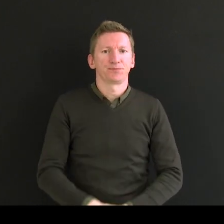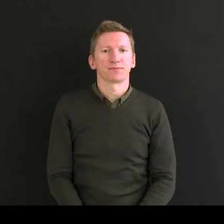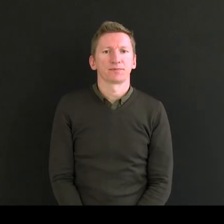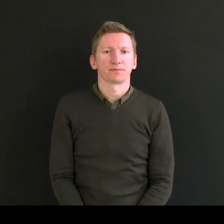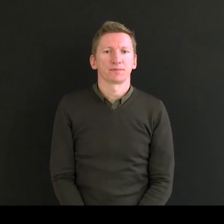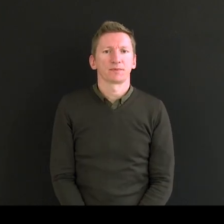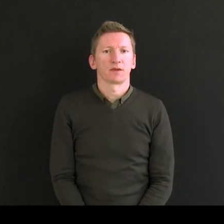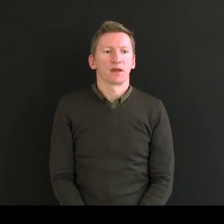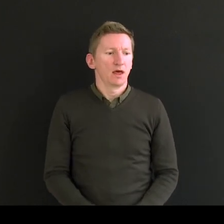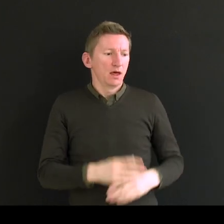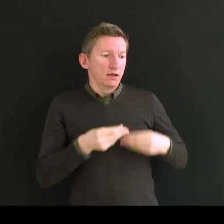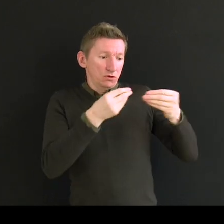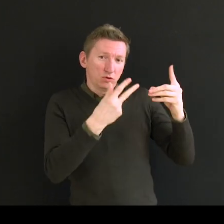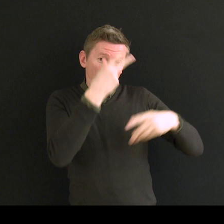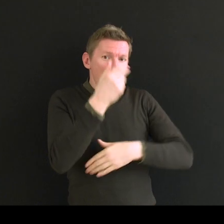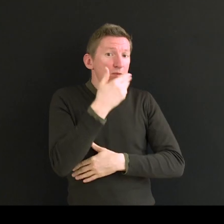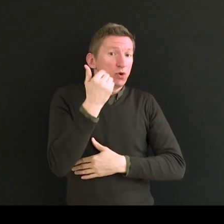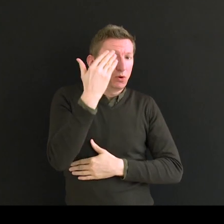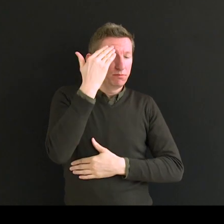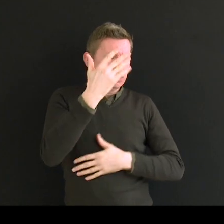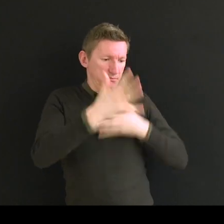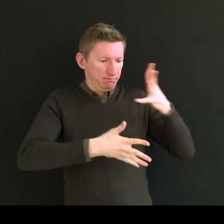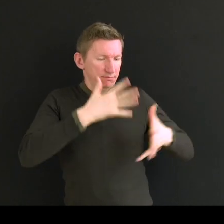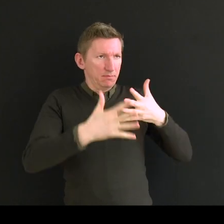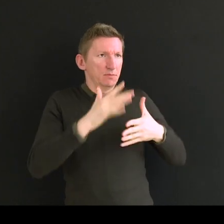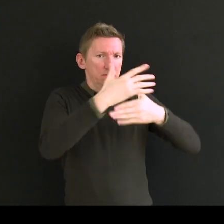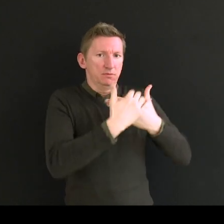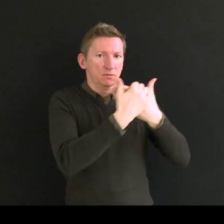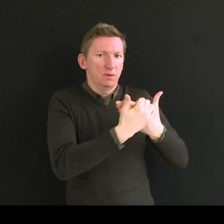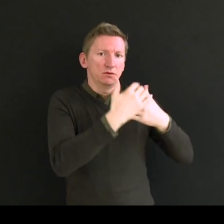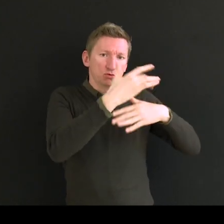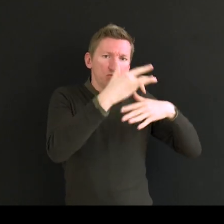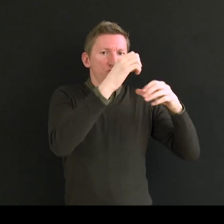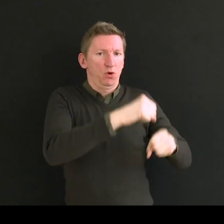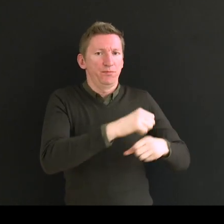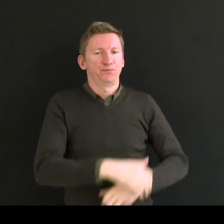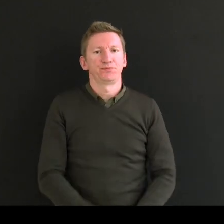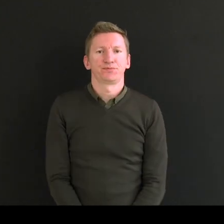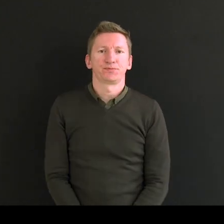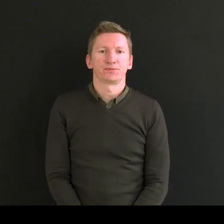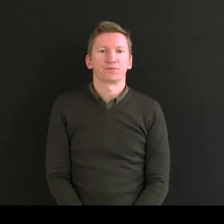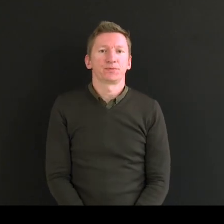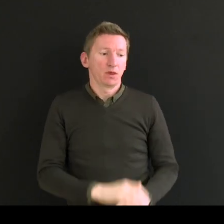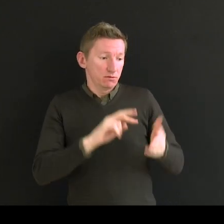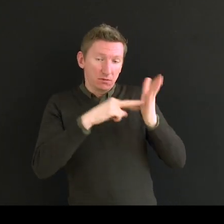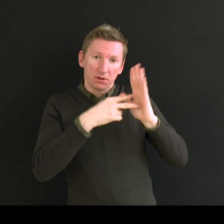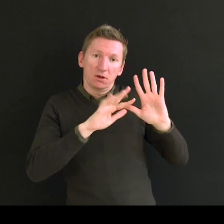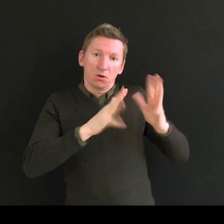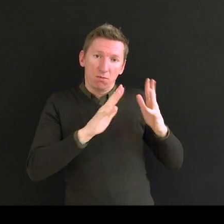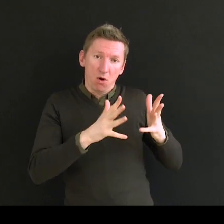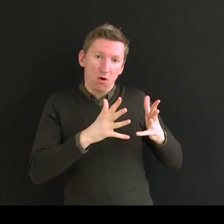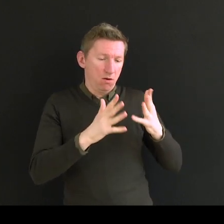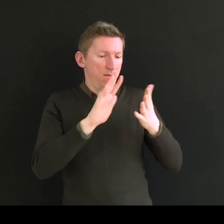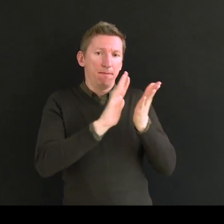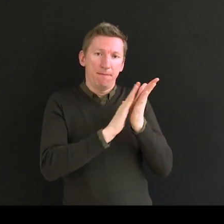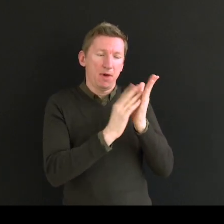signés. Elle vous comprendra mieux si elle peut percevoir les gestes tactilement. À cet effet, elle posera sa main